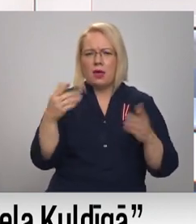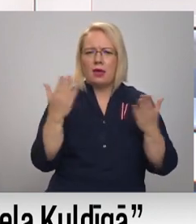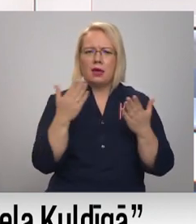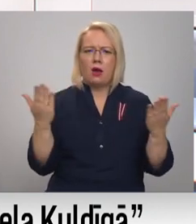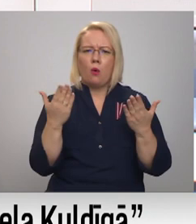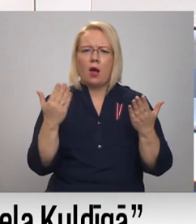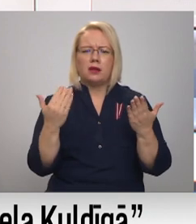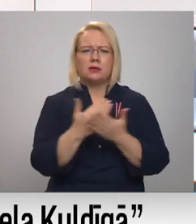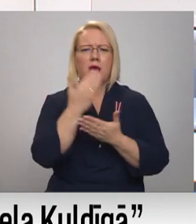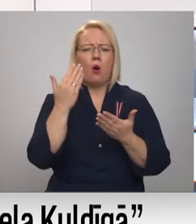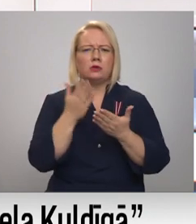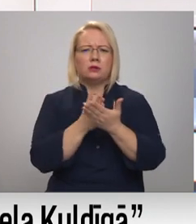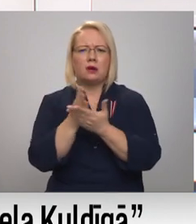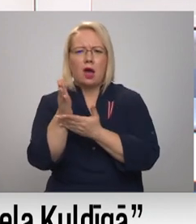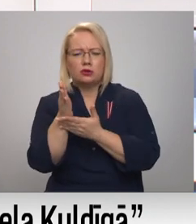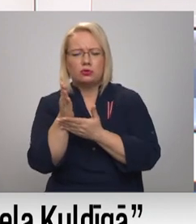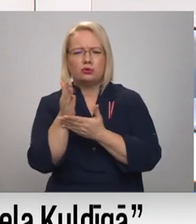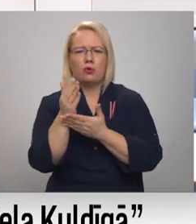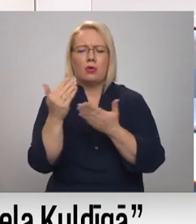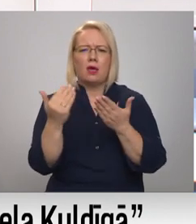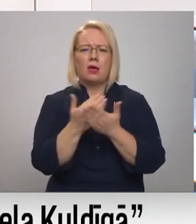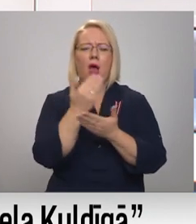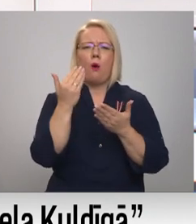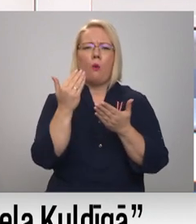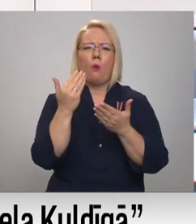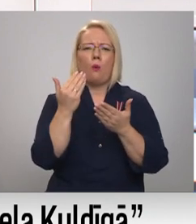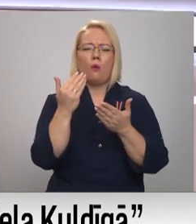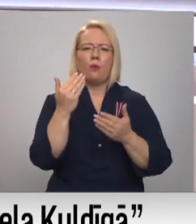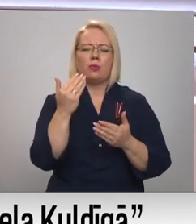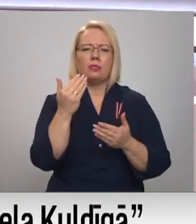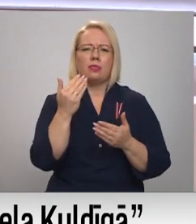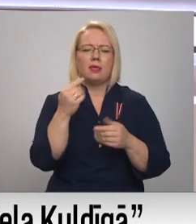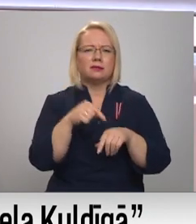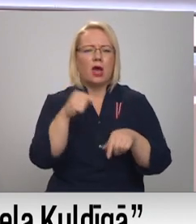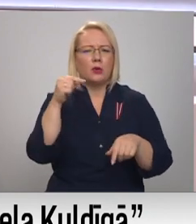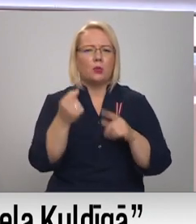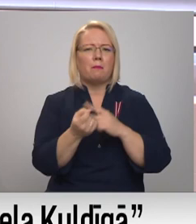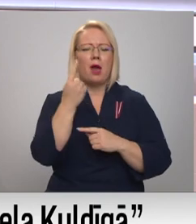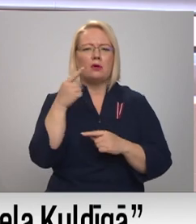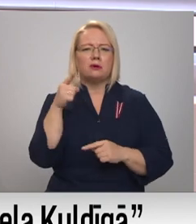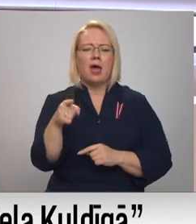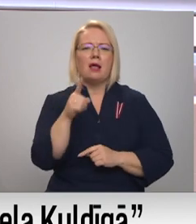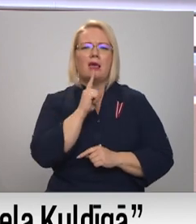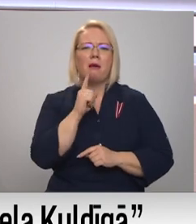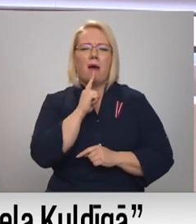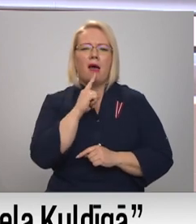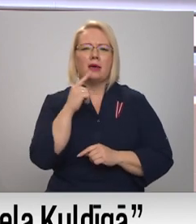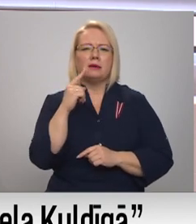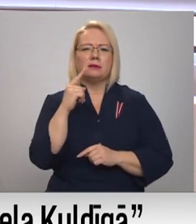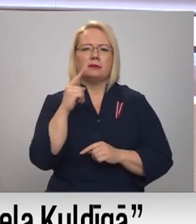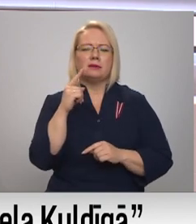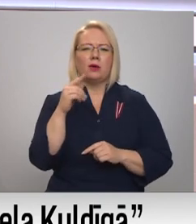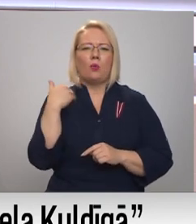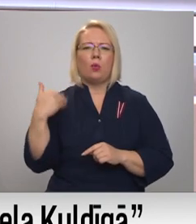jauns rakurs vai jauna garša parādījusies tajā Liepājas ielai Kuldīgā šajā skanējumā? Nu, jā, nu, tas stāsts jau faktiski